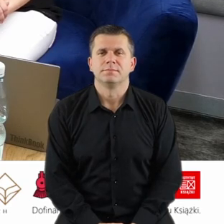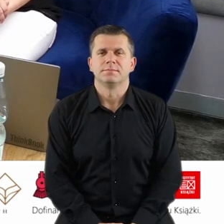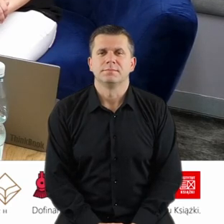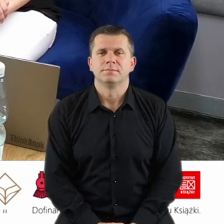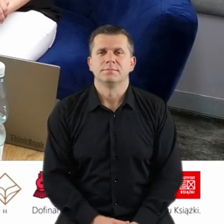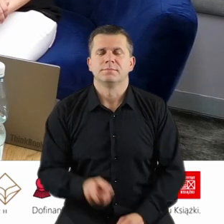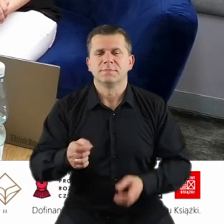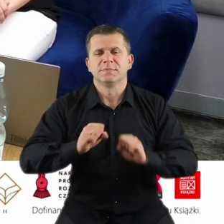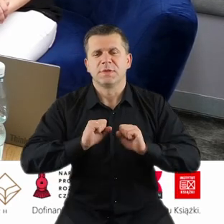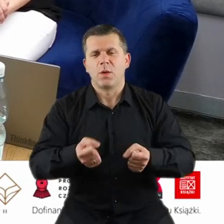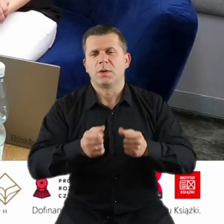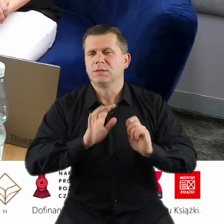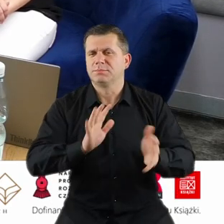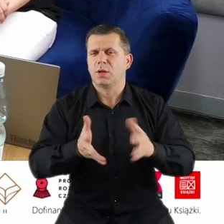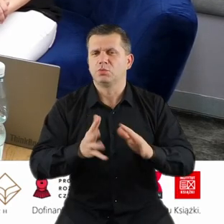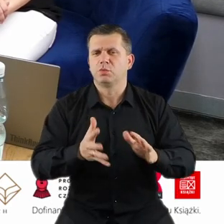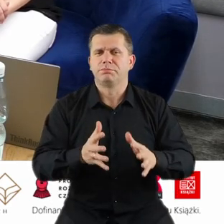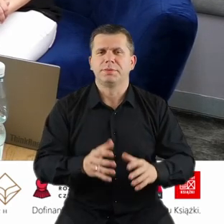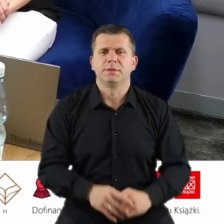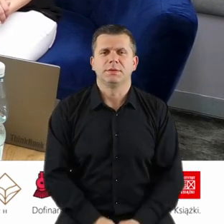w sposób taki raczej